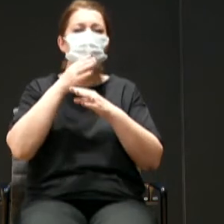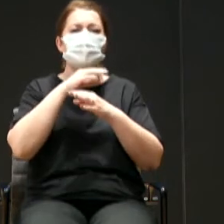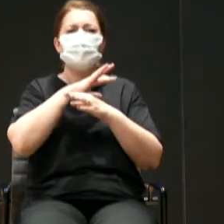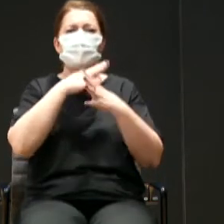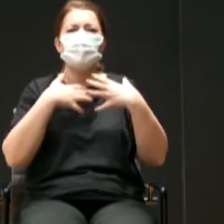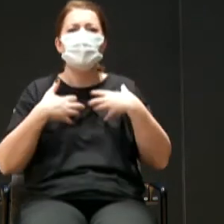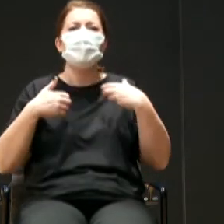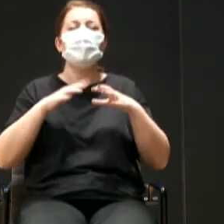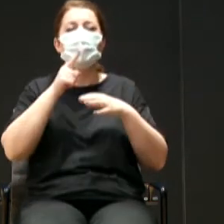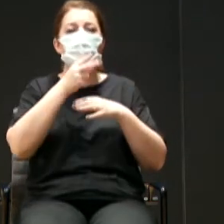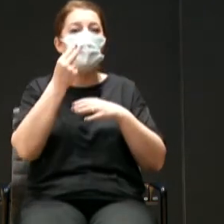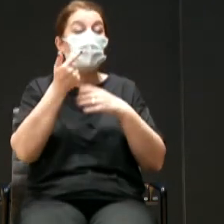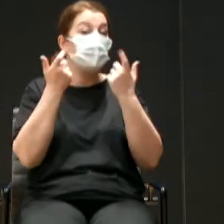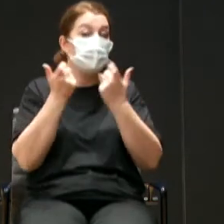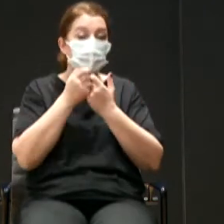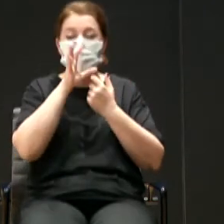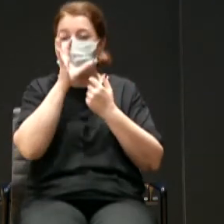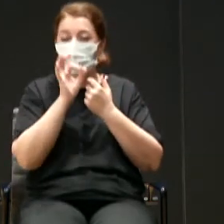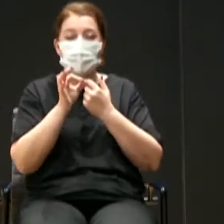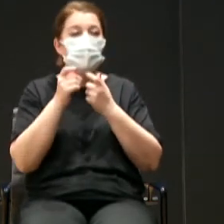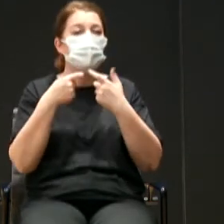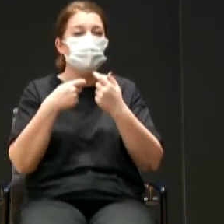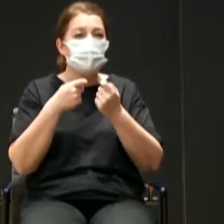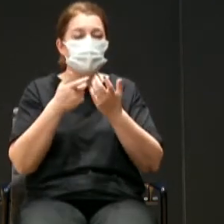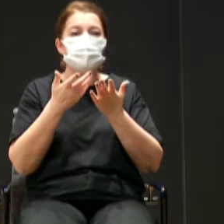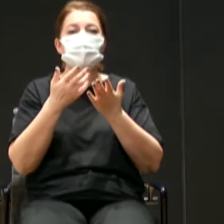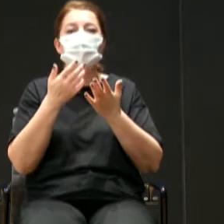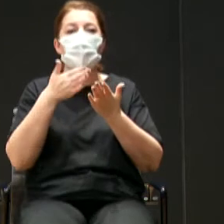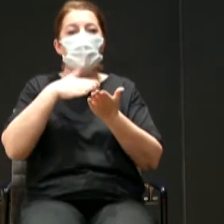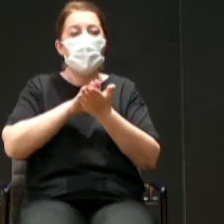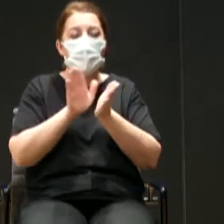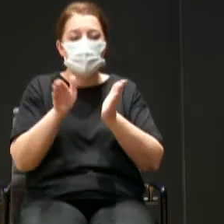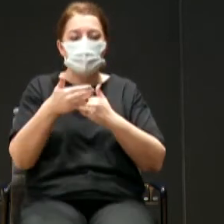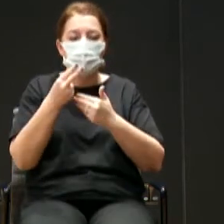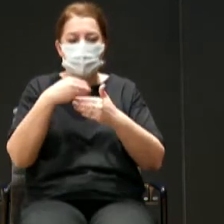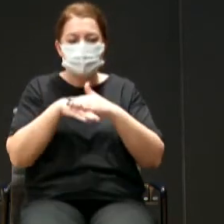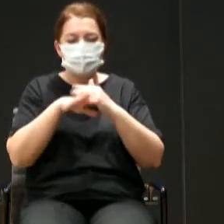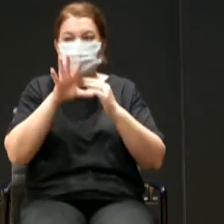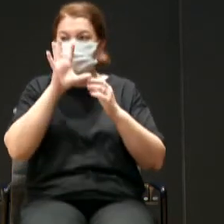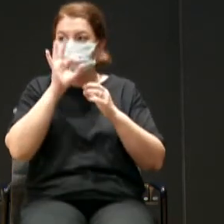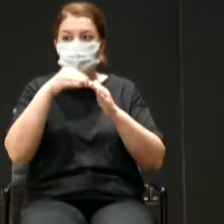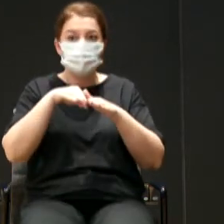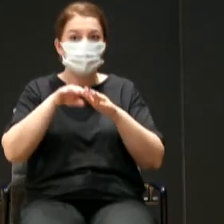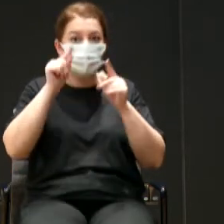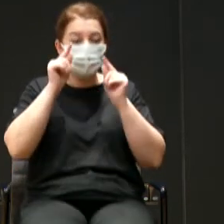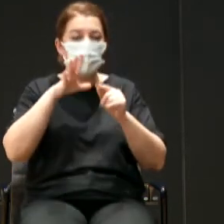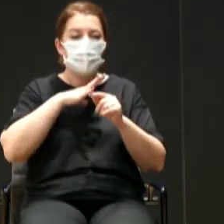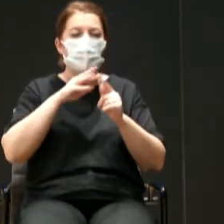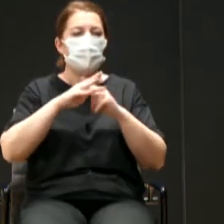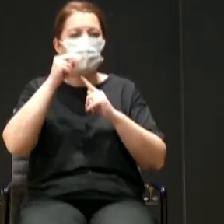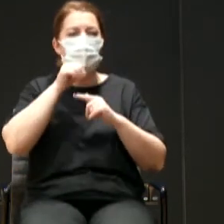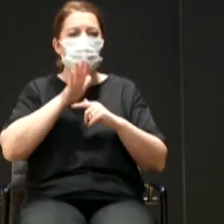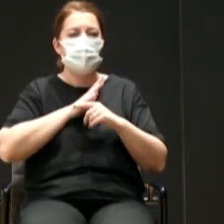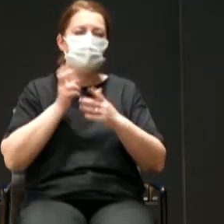Bu paralar nerede? Kim kullanıyor? Ayakkabı kutularında kimin ayakkabı kutusunda diye şüphe var. Fakat Ekrem İmamoğlu çıkıp